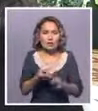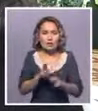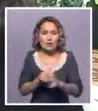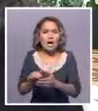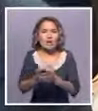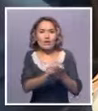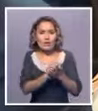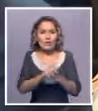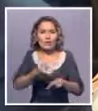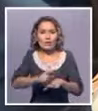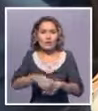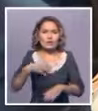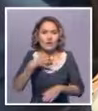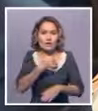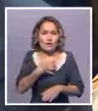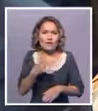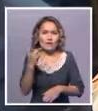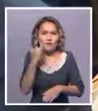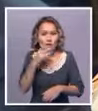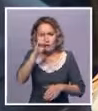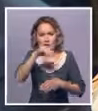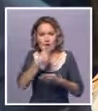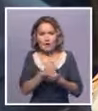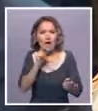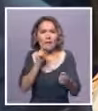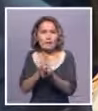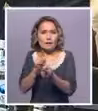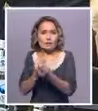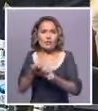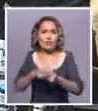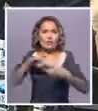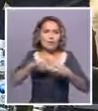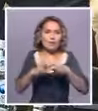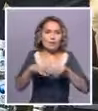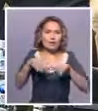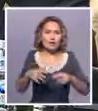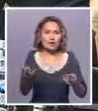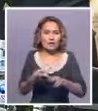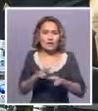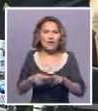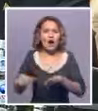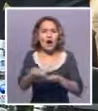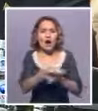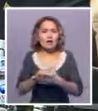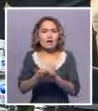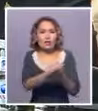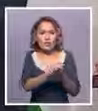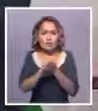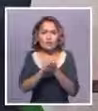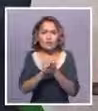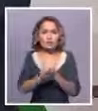бас қосуды әуелден әдетке айналдырған. Кеңес кезінде Александр Лукашенко Нұрсұлтан Назарбаевқа халықтар достығы орденін табыс